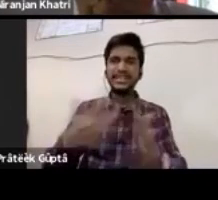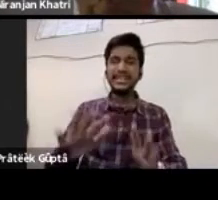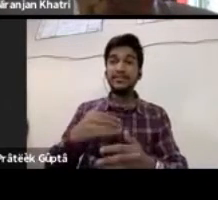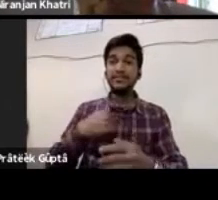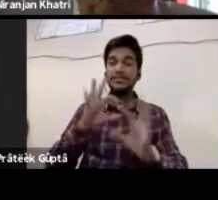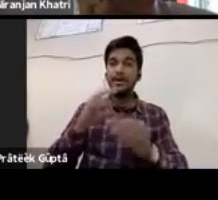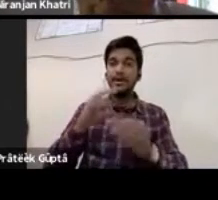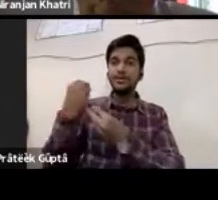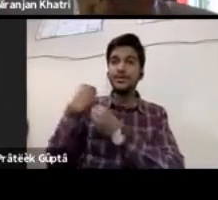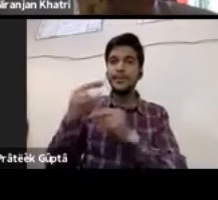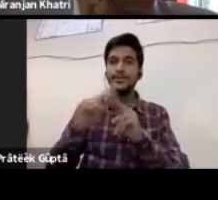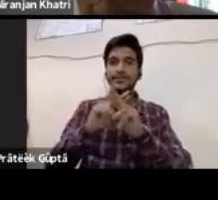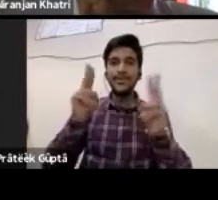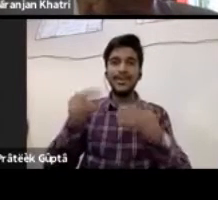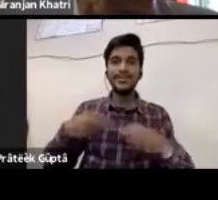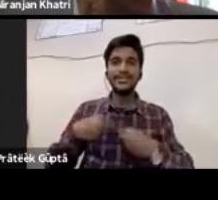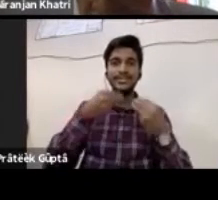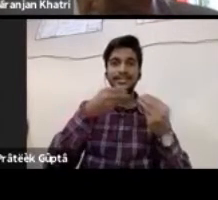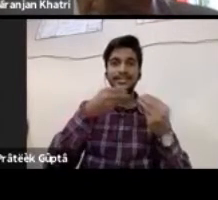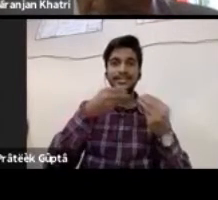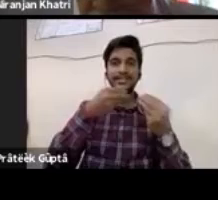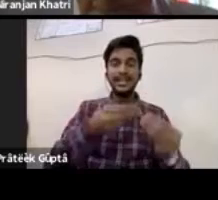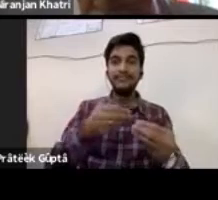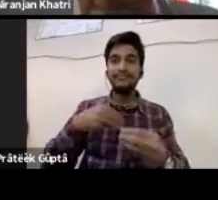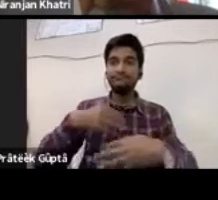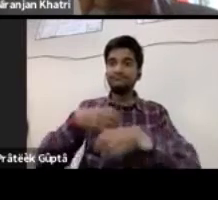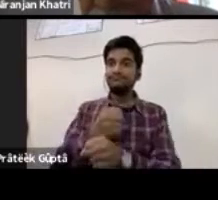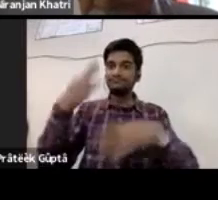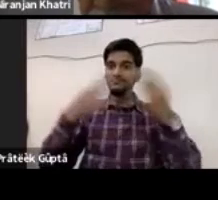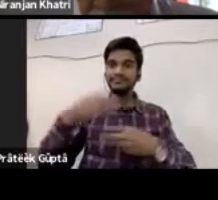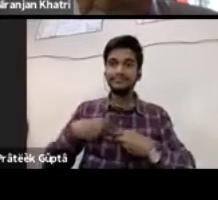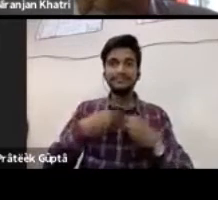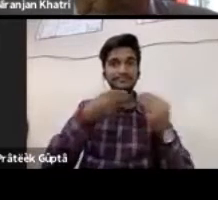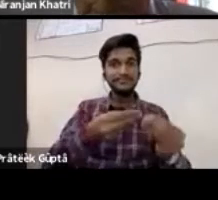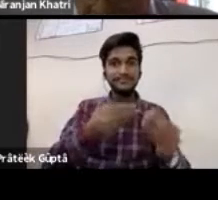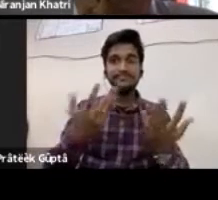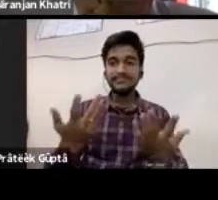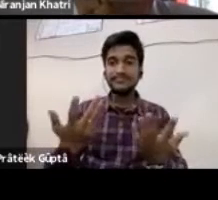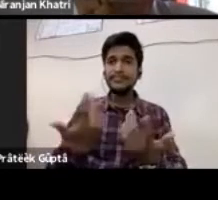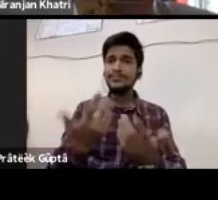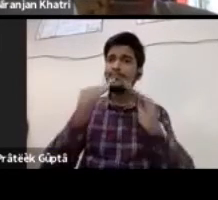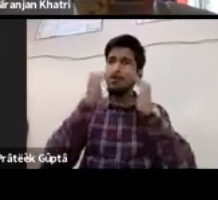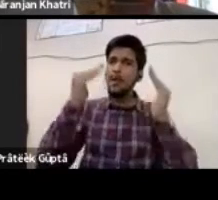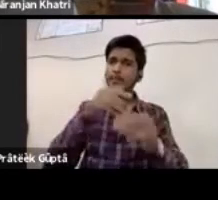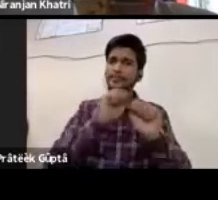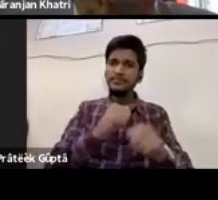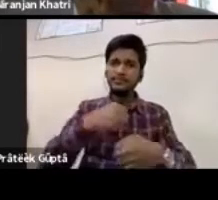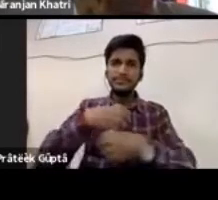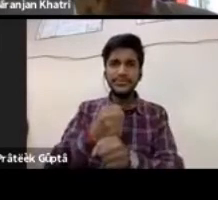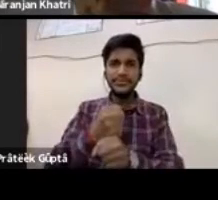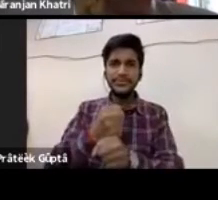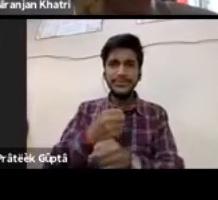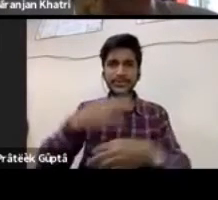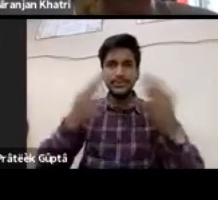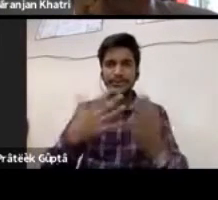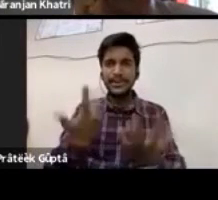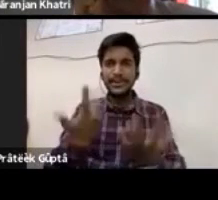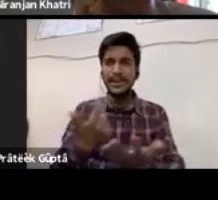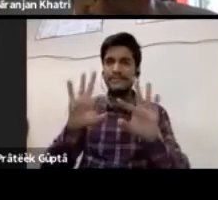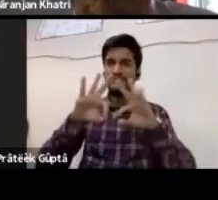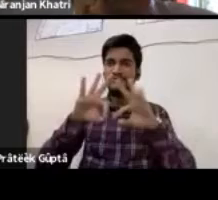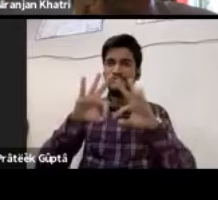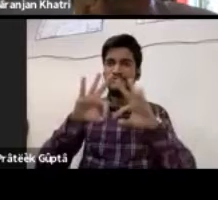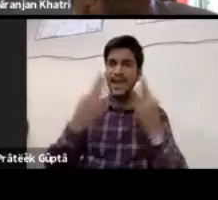उठा सकते हैं, वो कॉन्ट्रीब्यूट कर सकते हैं, इवन अपने घरों में. I have been a major earning member in my family. My father